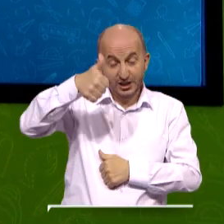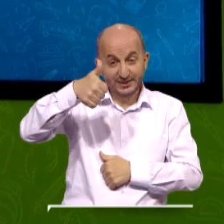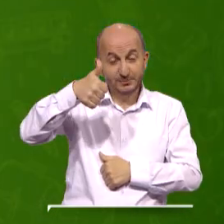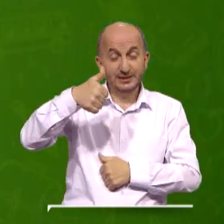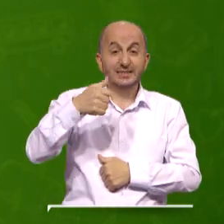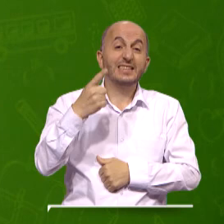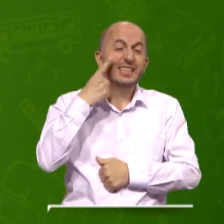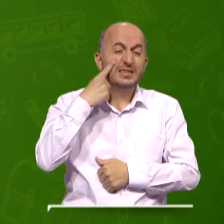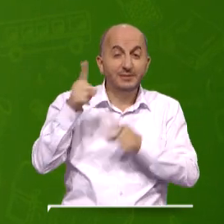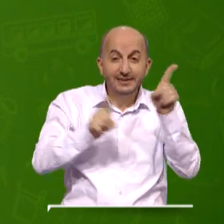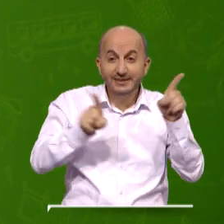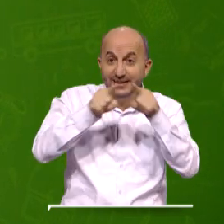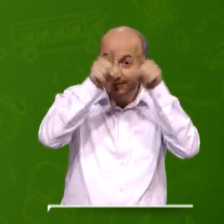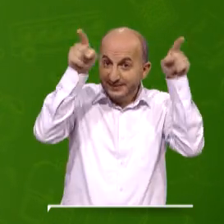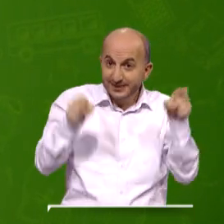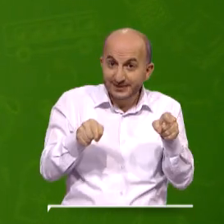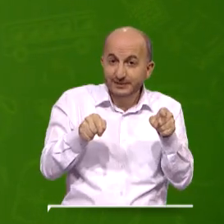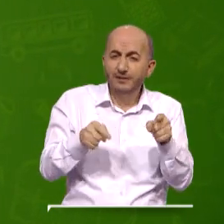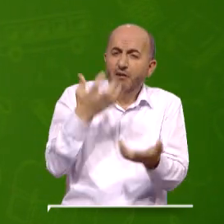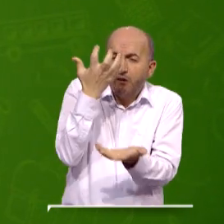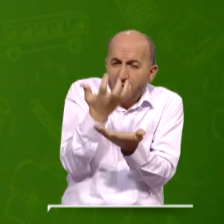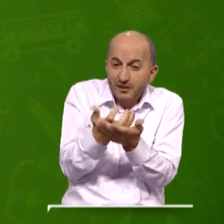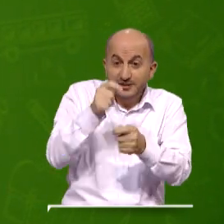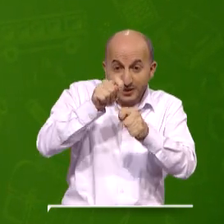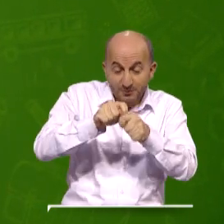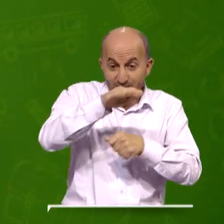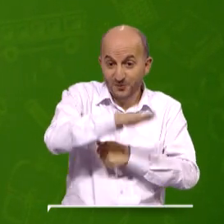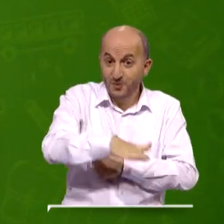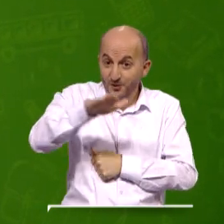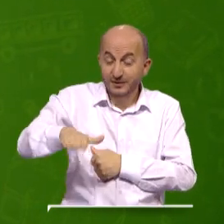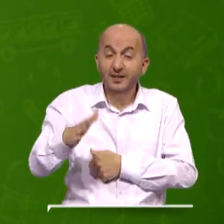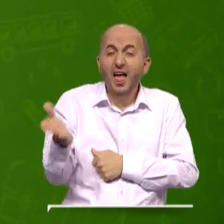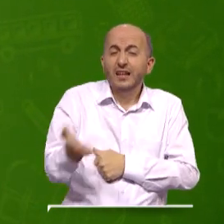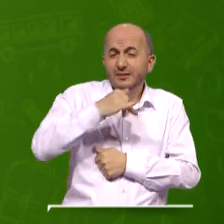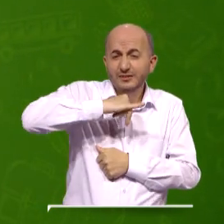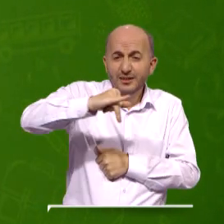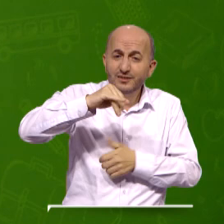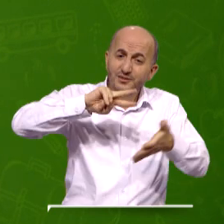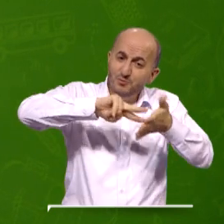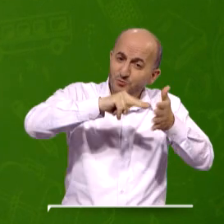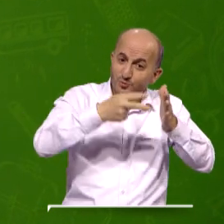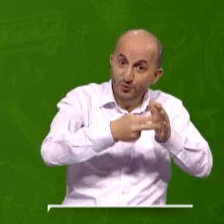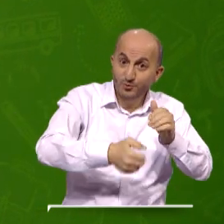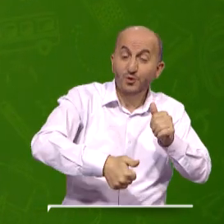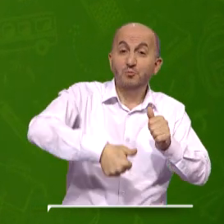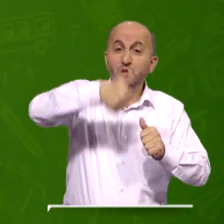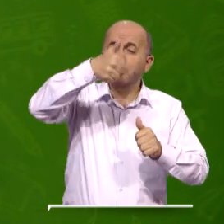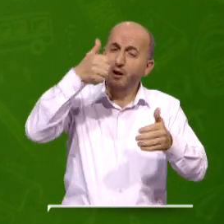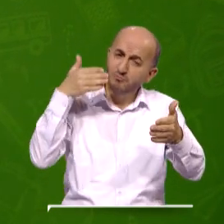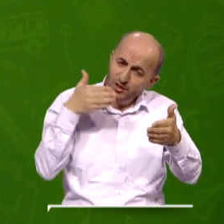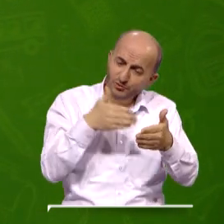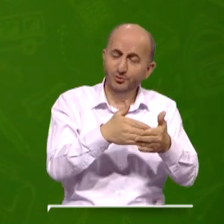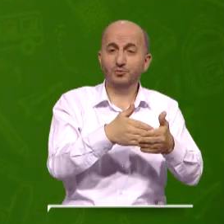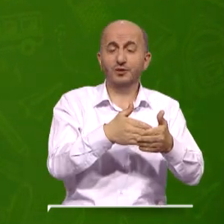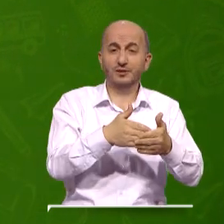başkanlığımızın resmi internet sitesi üzerinden kayıt yaptıran öğrencilerimiz en yakın müftülüğümüze başvurmaları